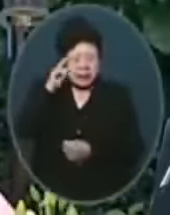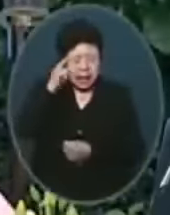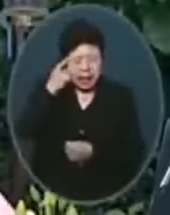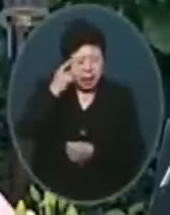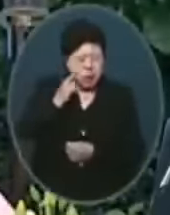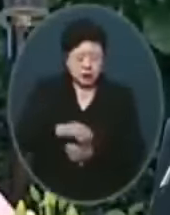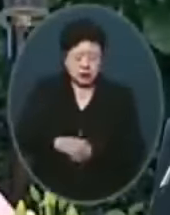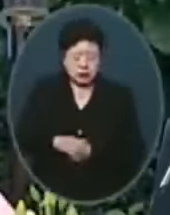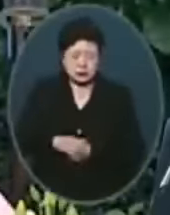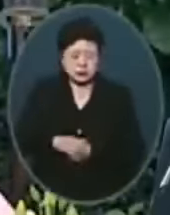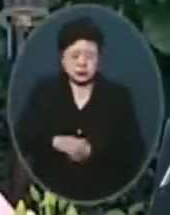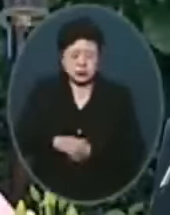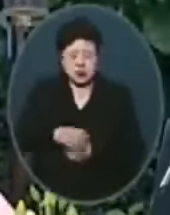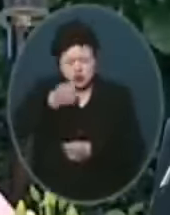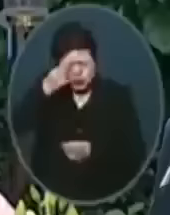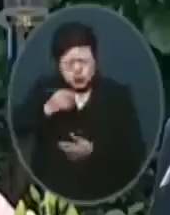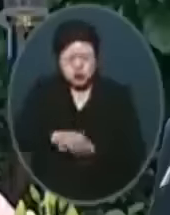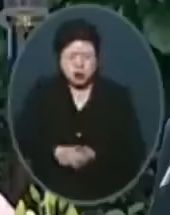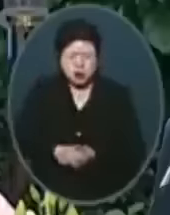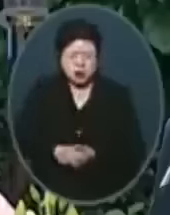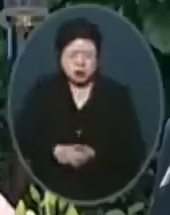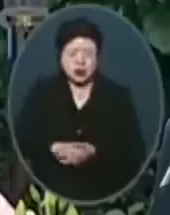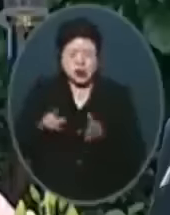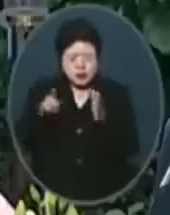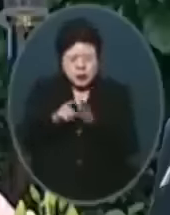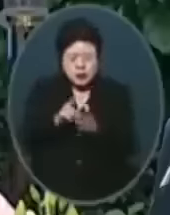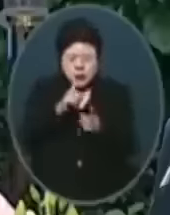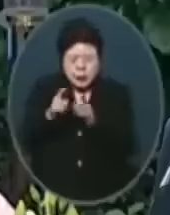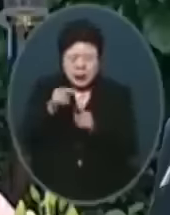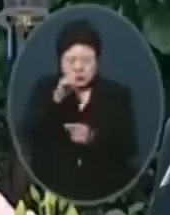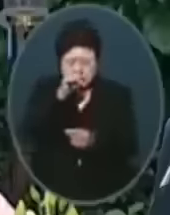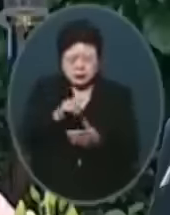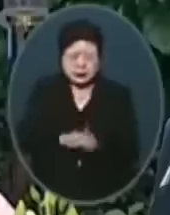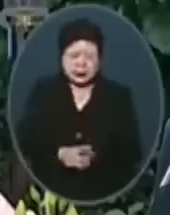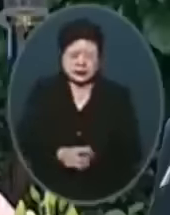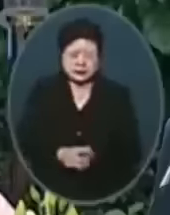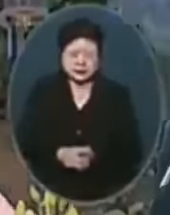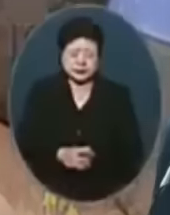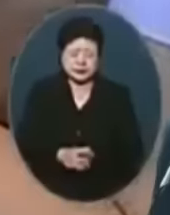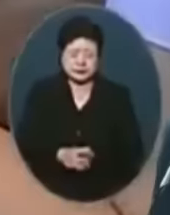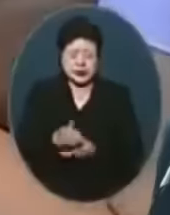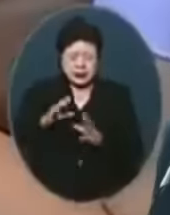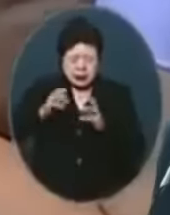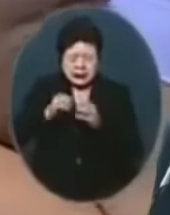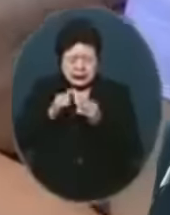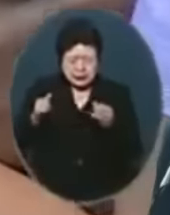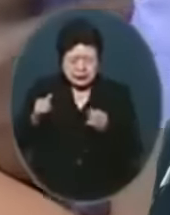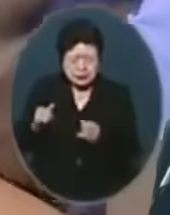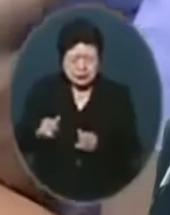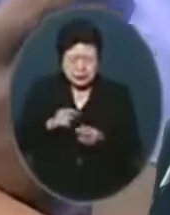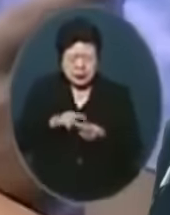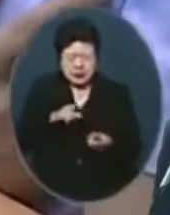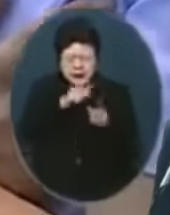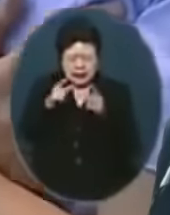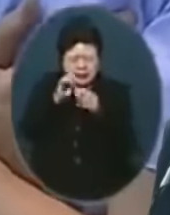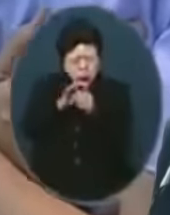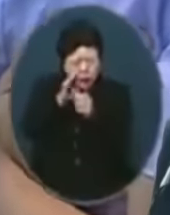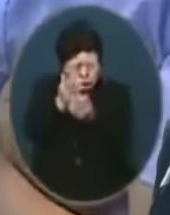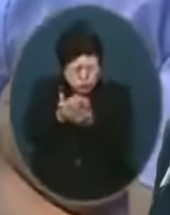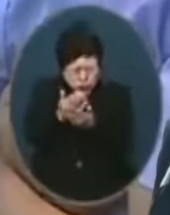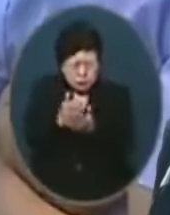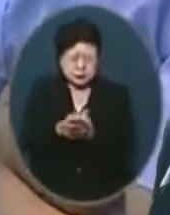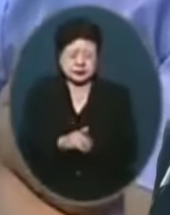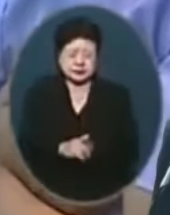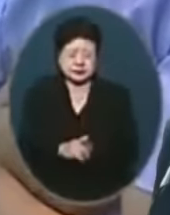생각하고 꿈꾸고 믿고 말하고 있습니다. 천국인처럼 살게 도와주시옵기가 간절히